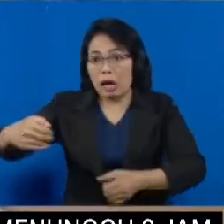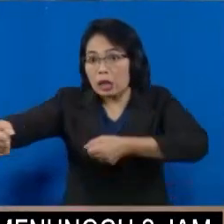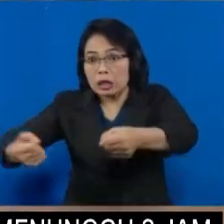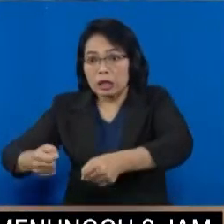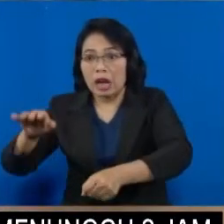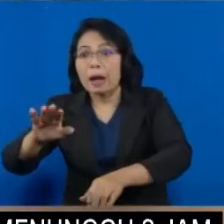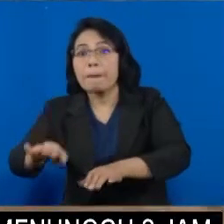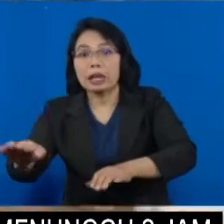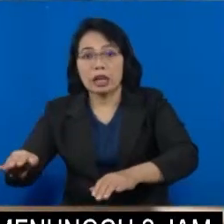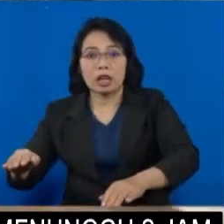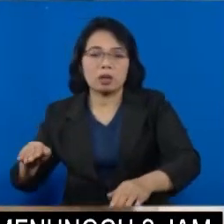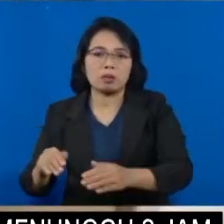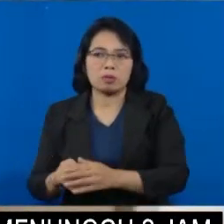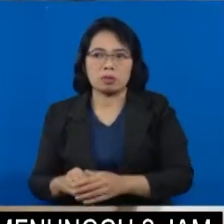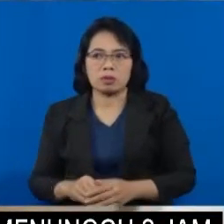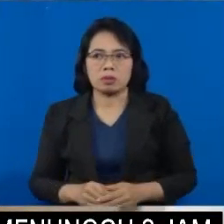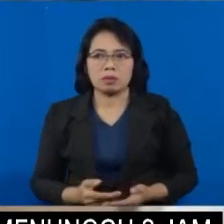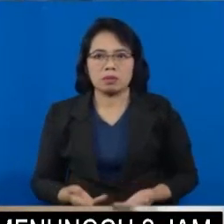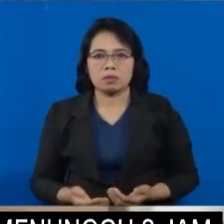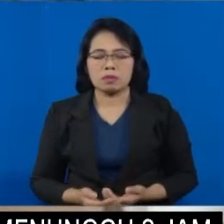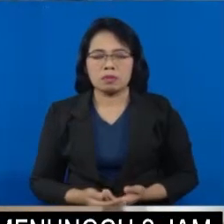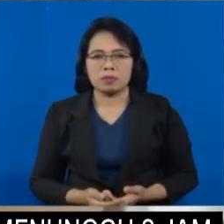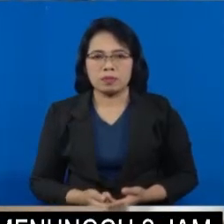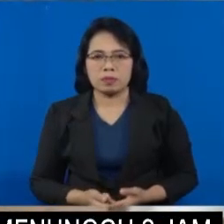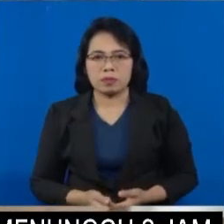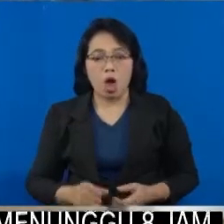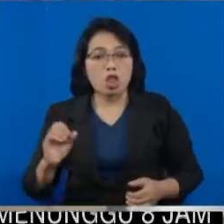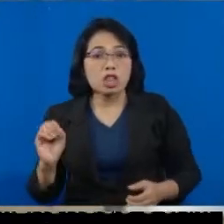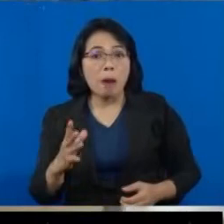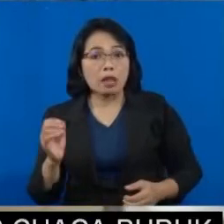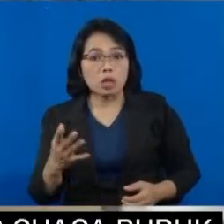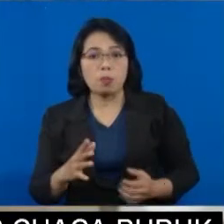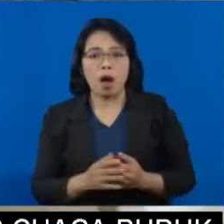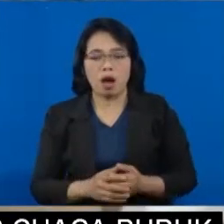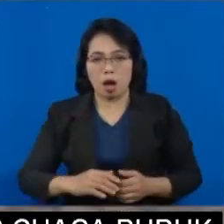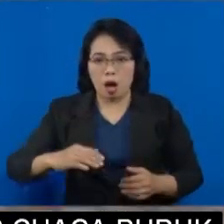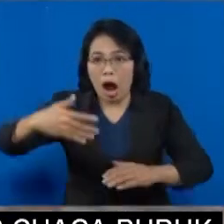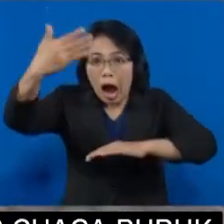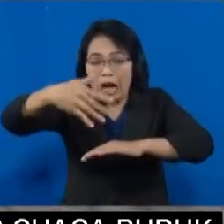parkir. Terus nggak tahu kejadiannya, pokoknya wis tiba-tiba pecah semua.